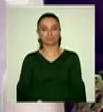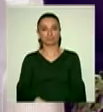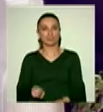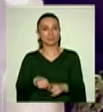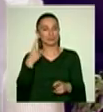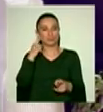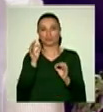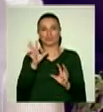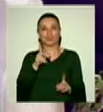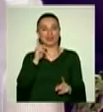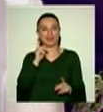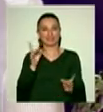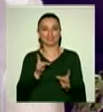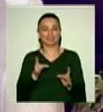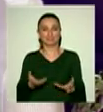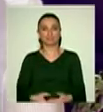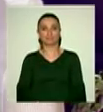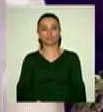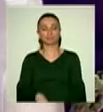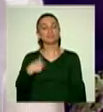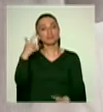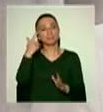ახალგაზრდულად. სულელურად.